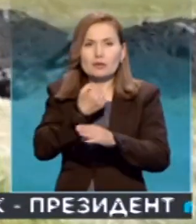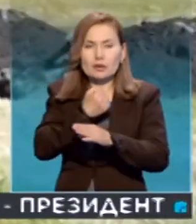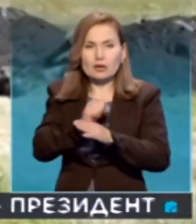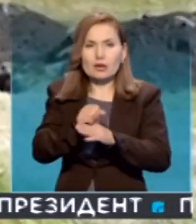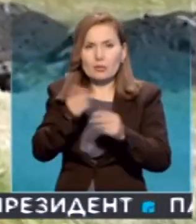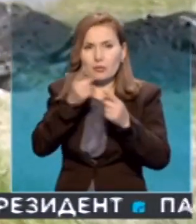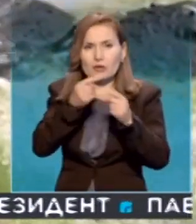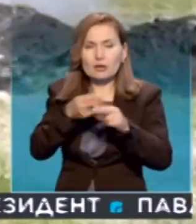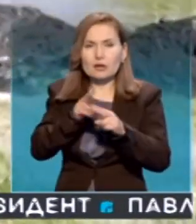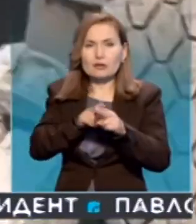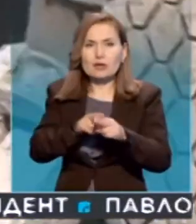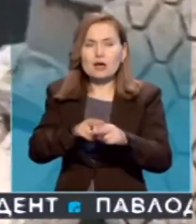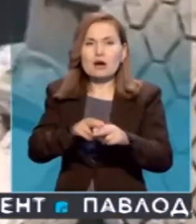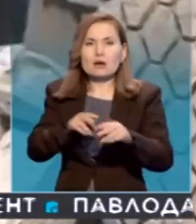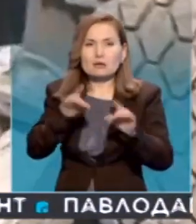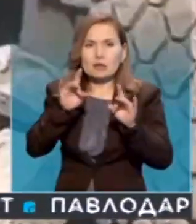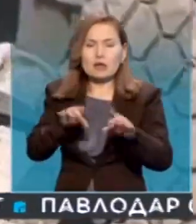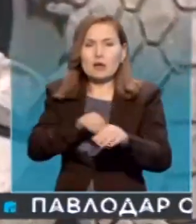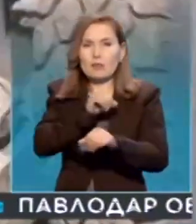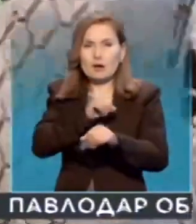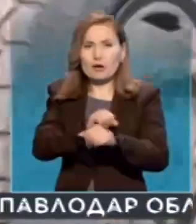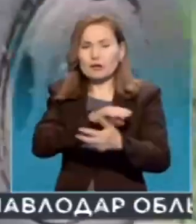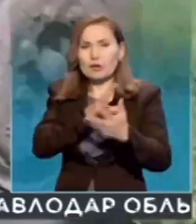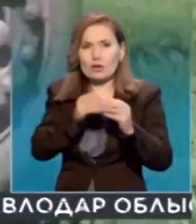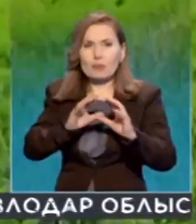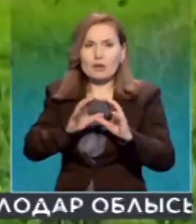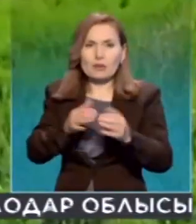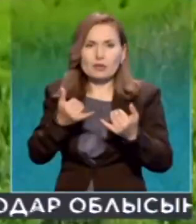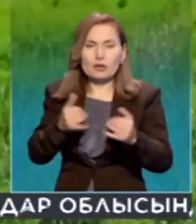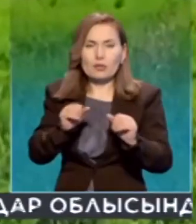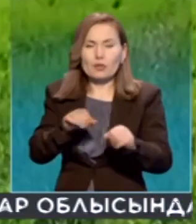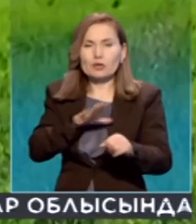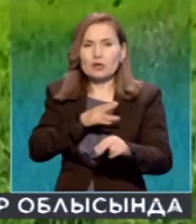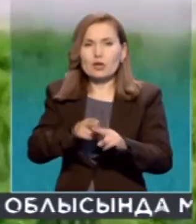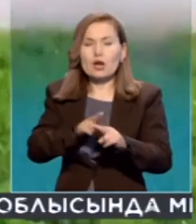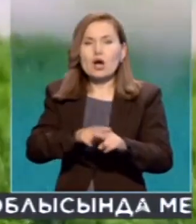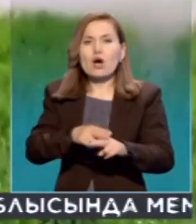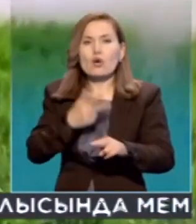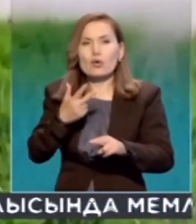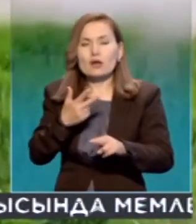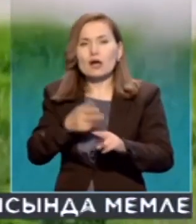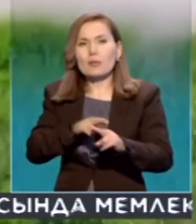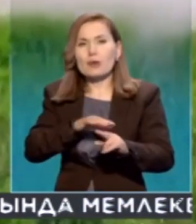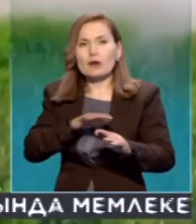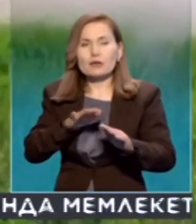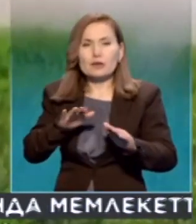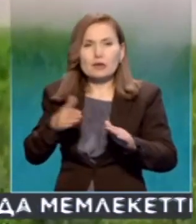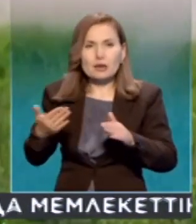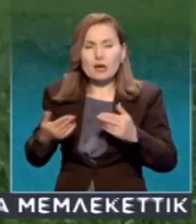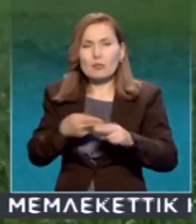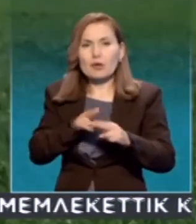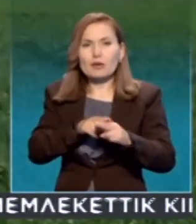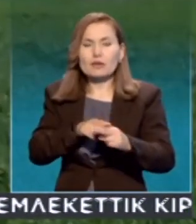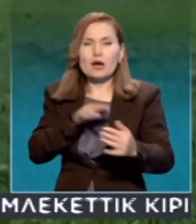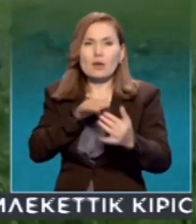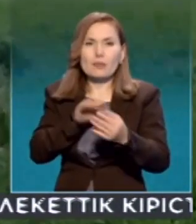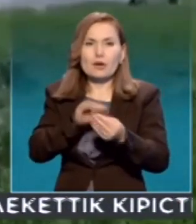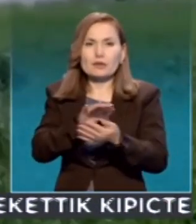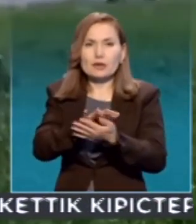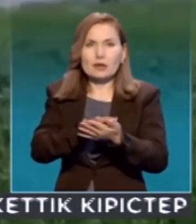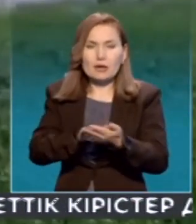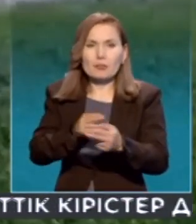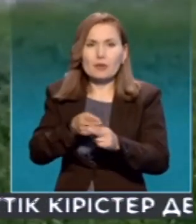жариялап, күтпеген жерден ымыраға келісіп, әлемді таңғалдыру ғажап емес. Үшіншіден, екі жақ майдан даласында тығырыққа тіреліп,